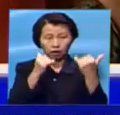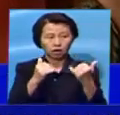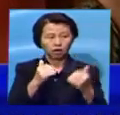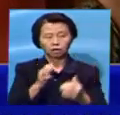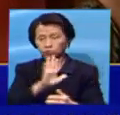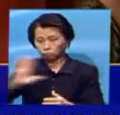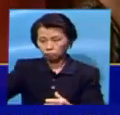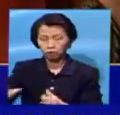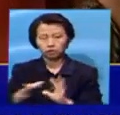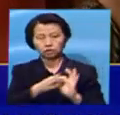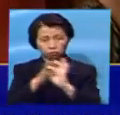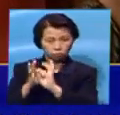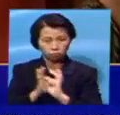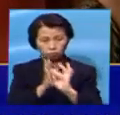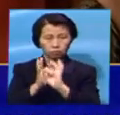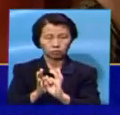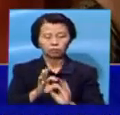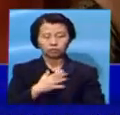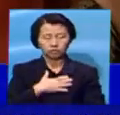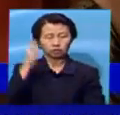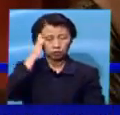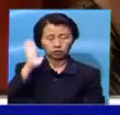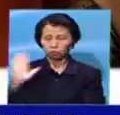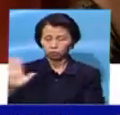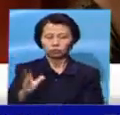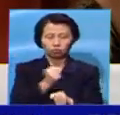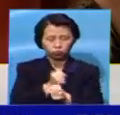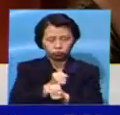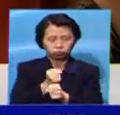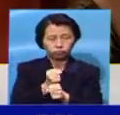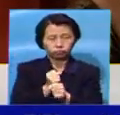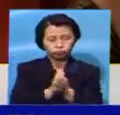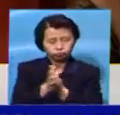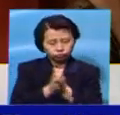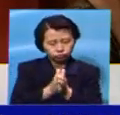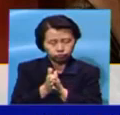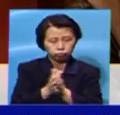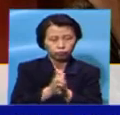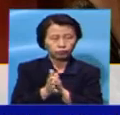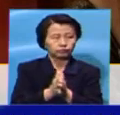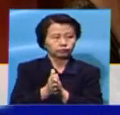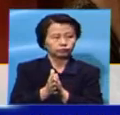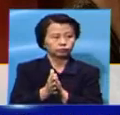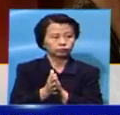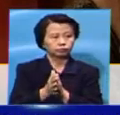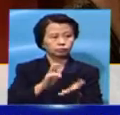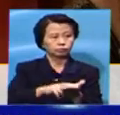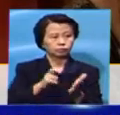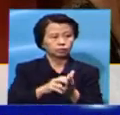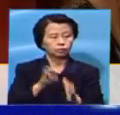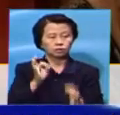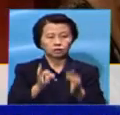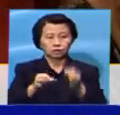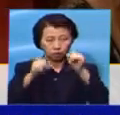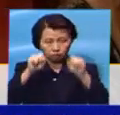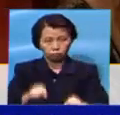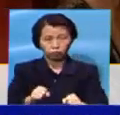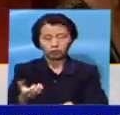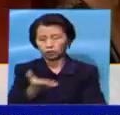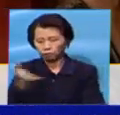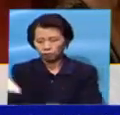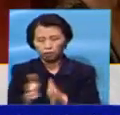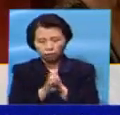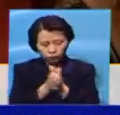kerjasama yang sepenuhnya kan saya tahu usaha dia orang kan maksudnya seboleh-bolehnya dia orang pun